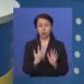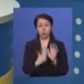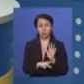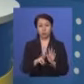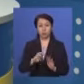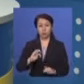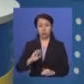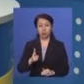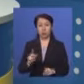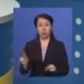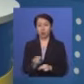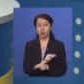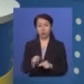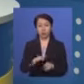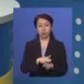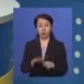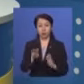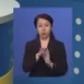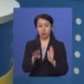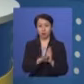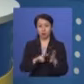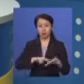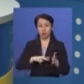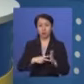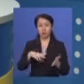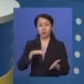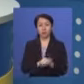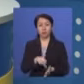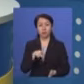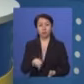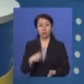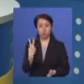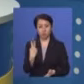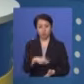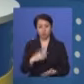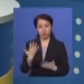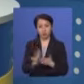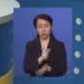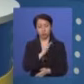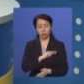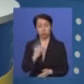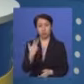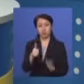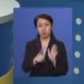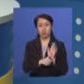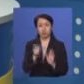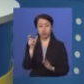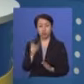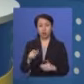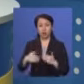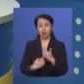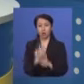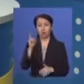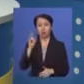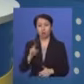280 миллионов тенге. Ремонт осуществлялся по программе «Дорожная карта занятости 2020». Трудоустроено 36